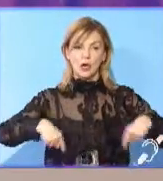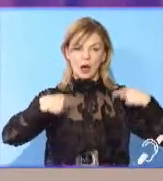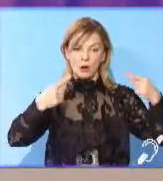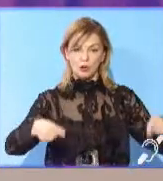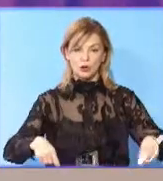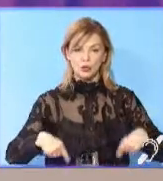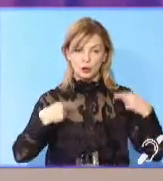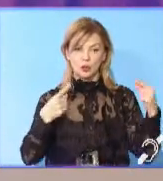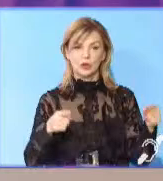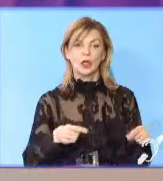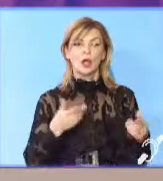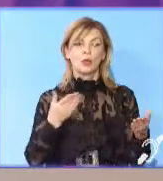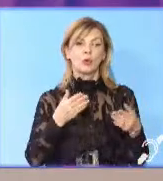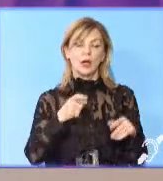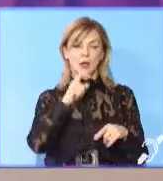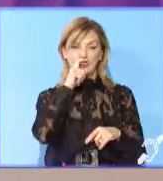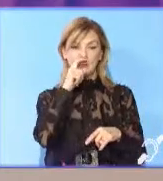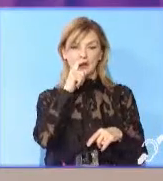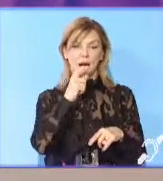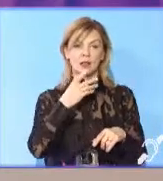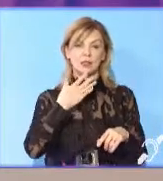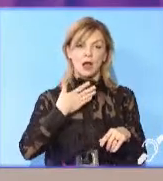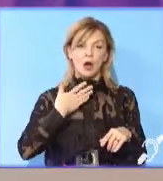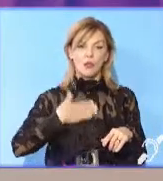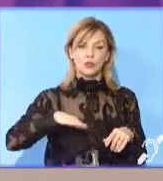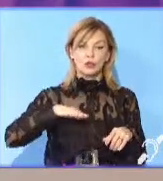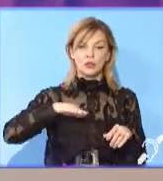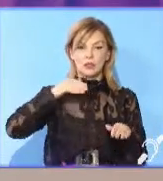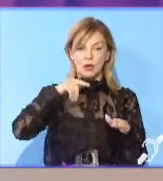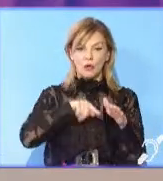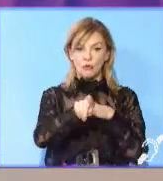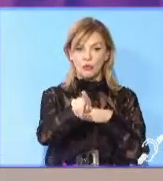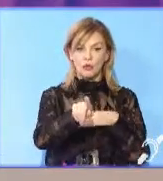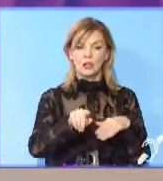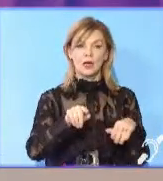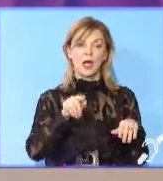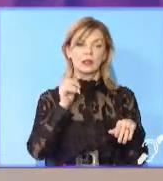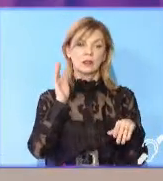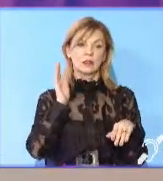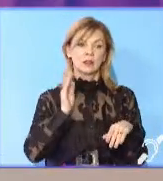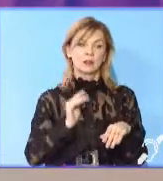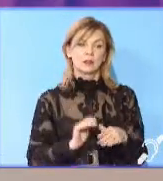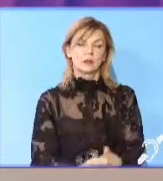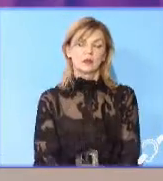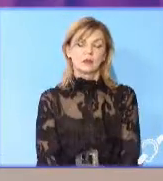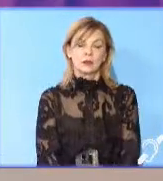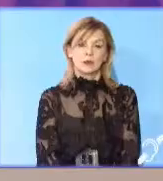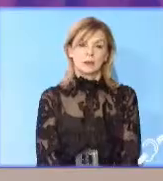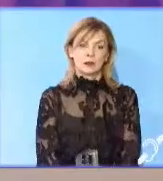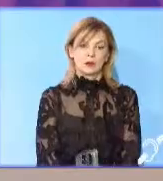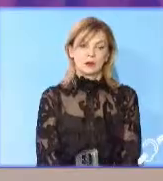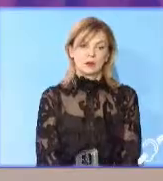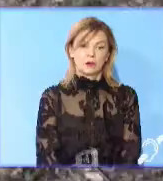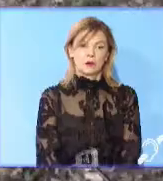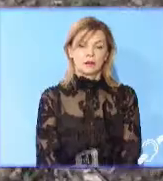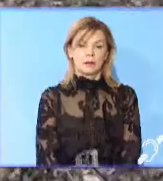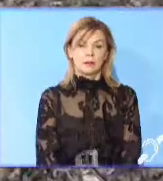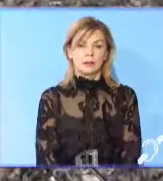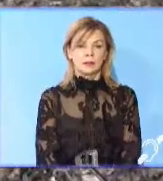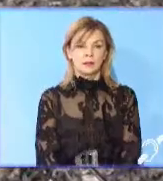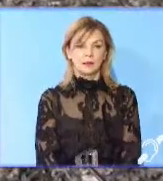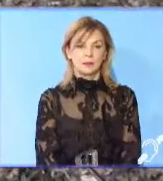cauciucurile unui atelaj Hippo, cu care bărbații au încercat să scape, iar restul în plan vertical.